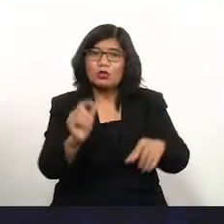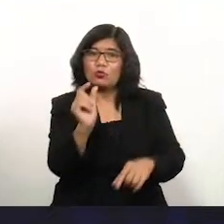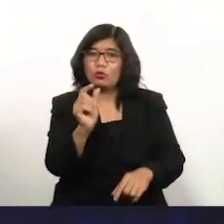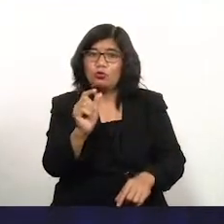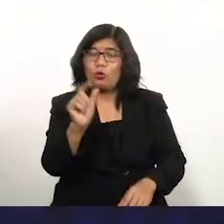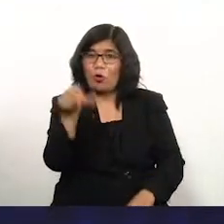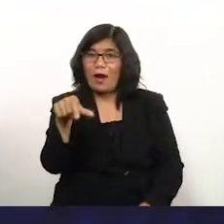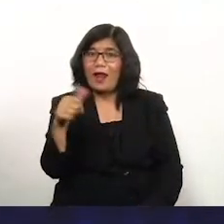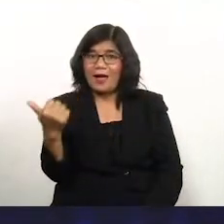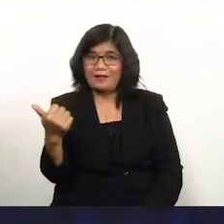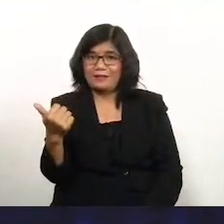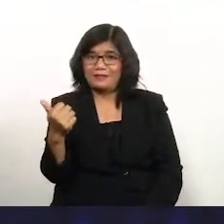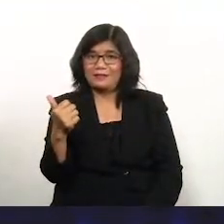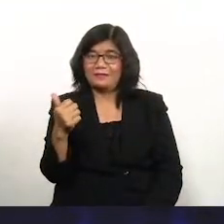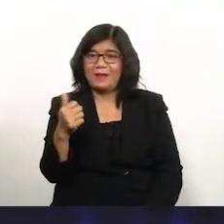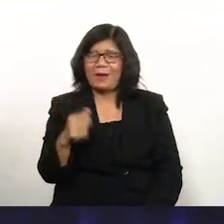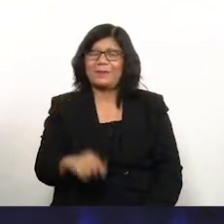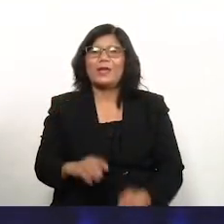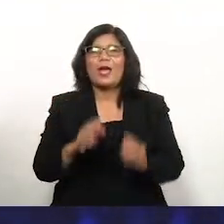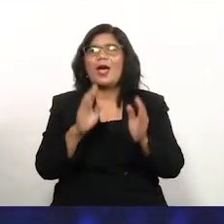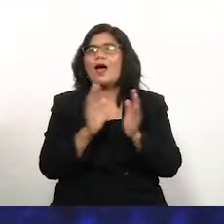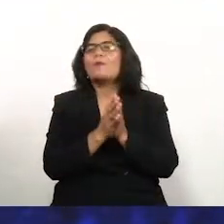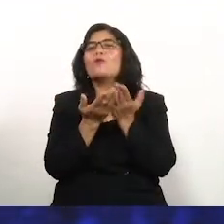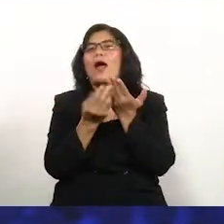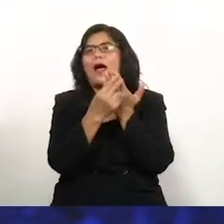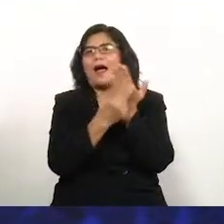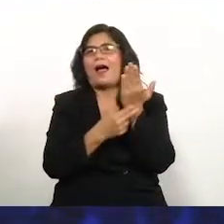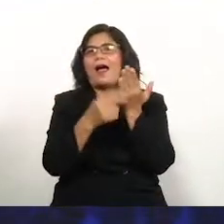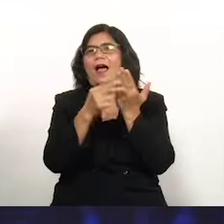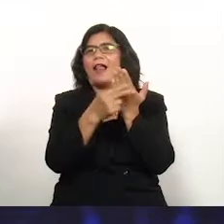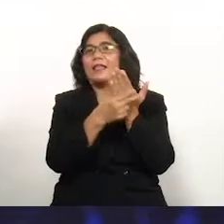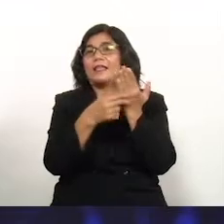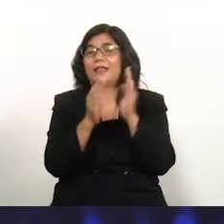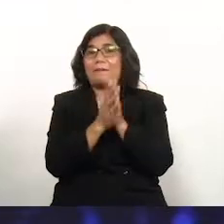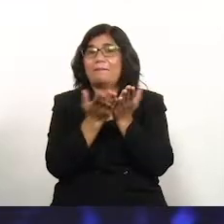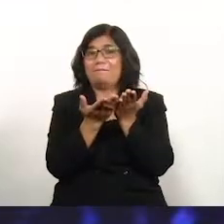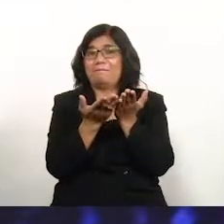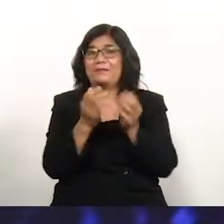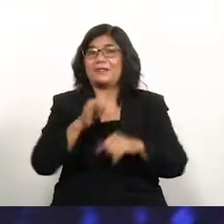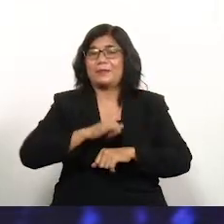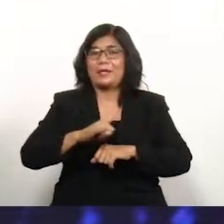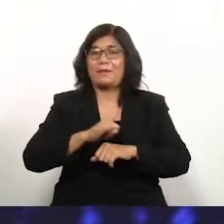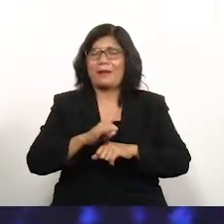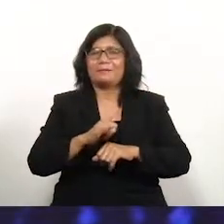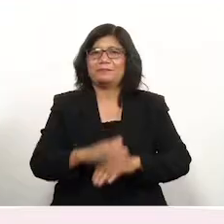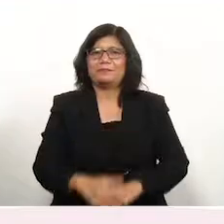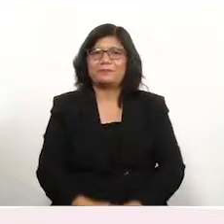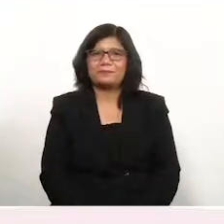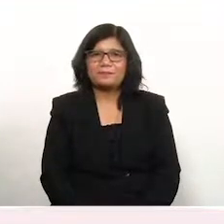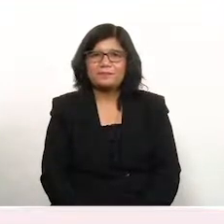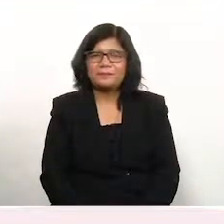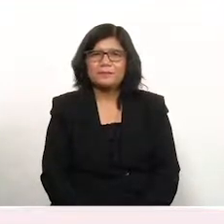Hai saya Jelaskan lebih jauh Hai buka kita bisa sama-sama hai hai